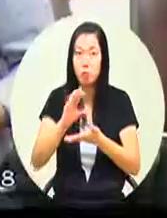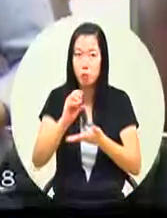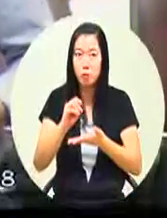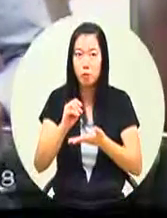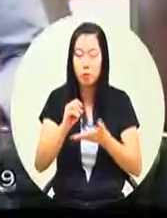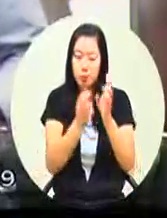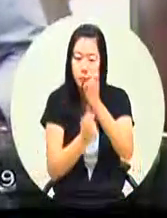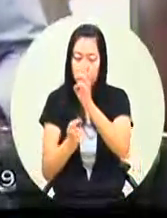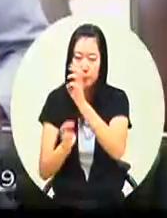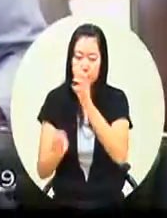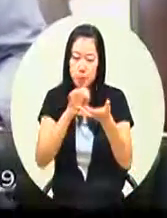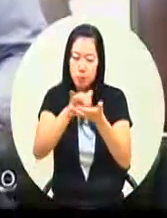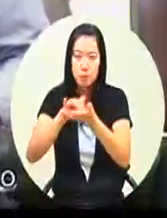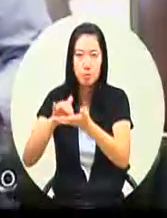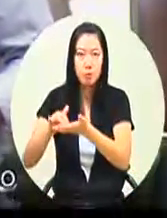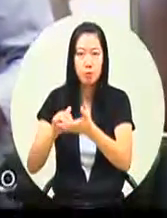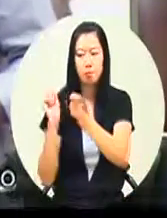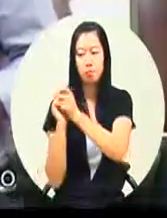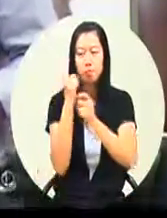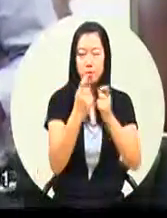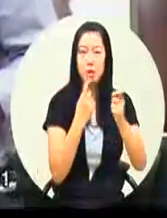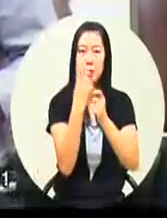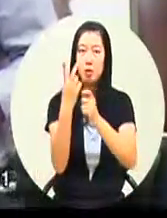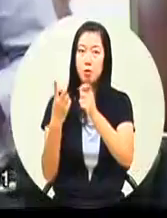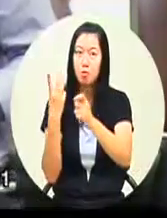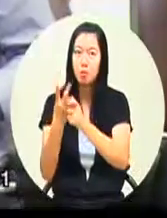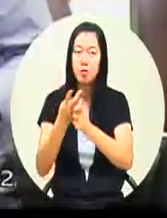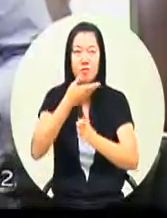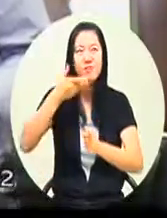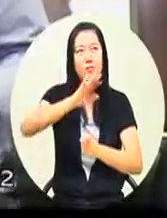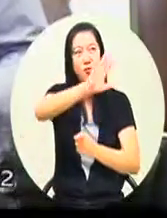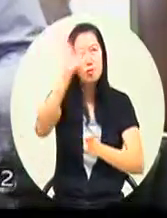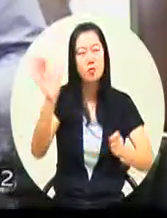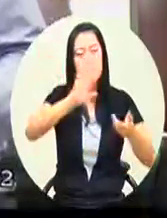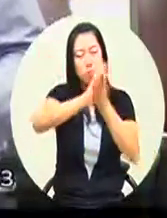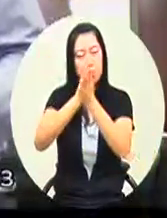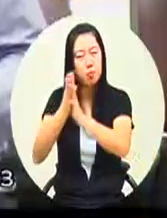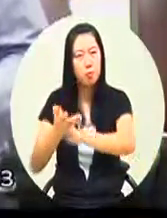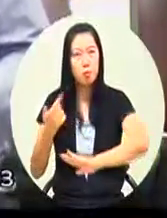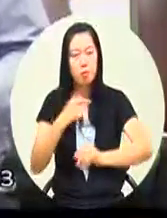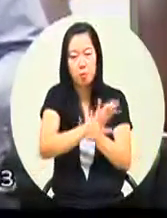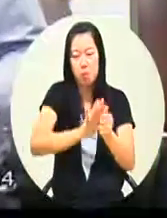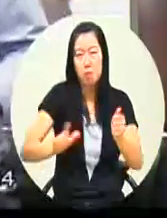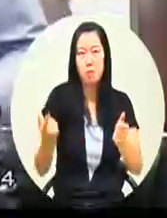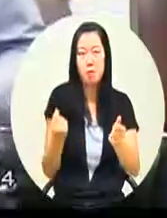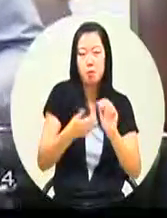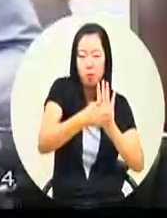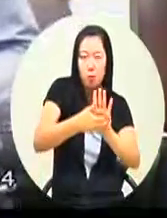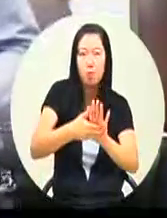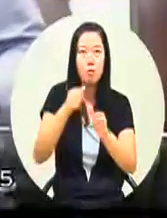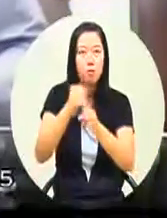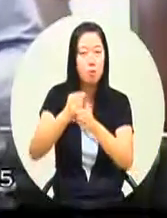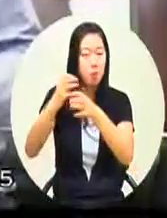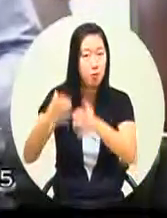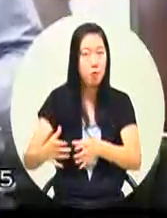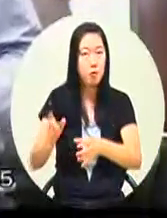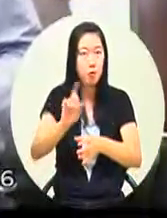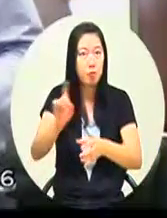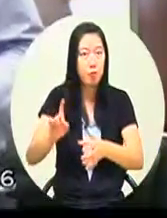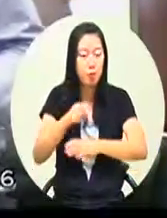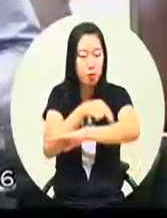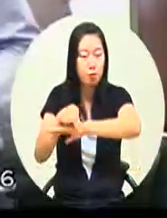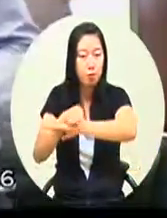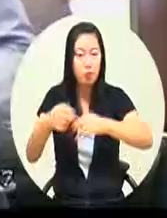下这一两年的气候变迁造成的，按呢要做防范的，要抢要设